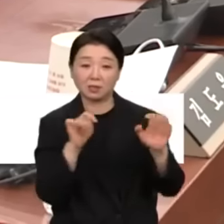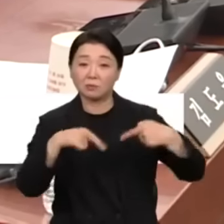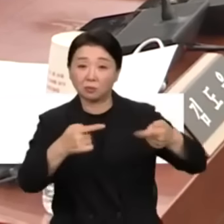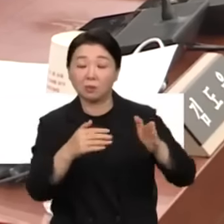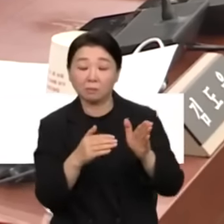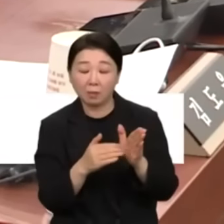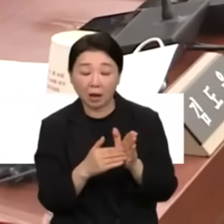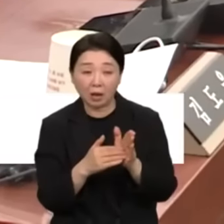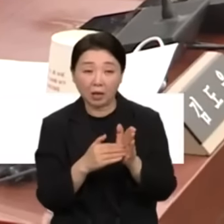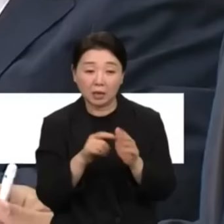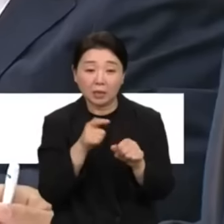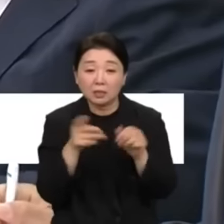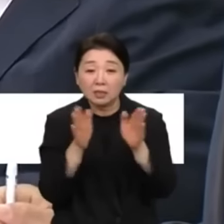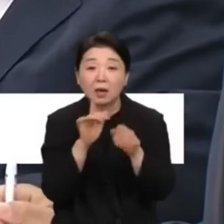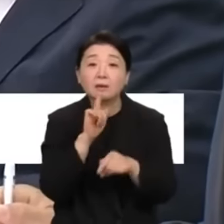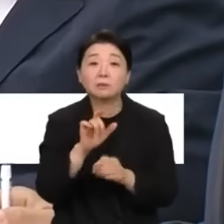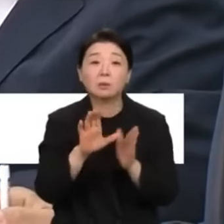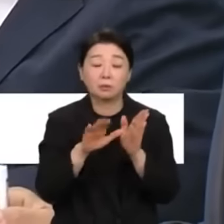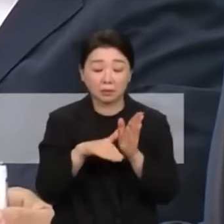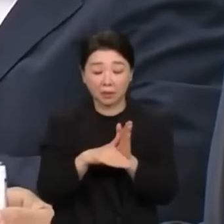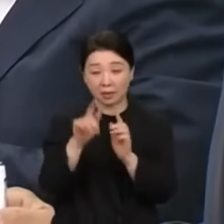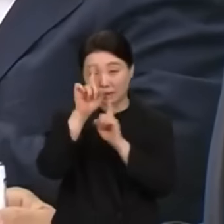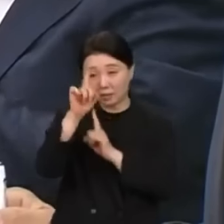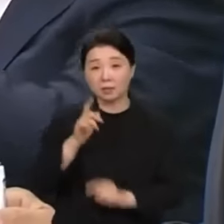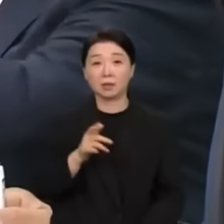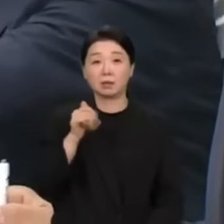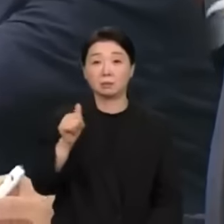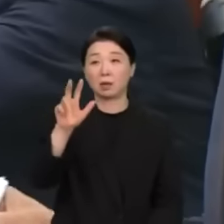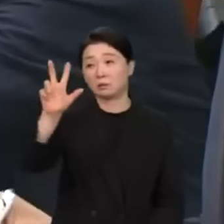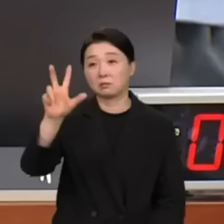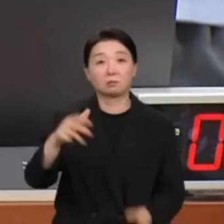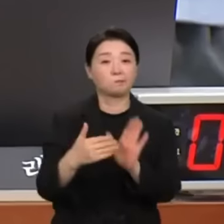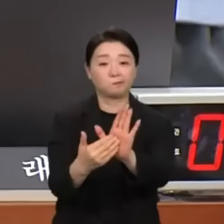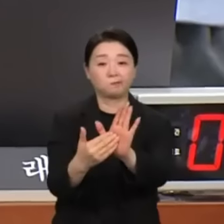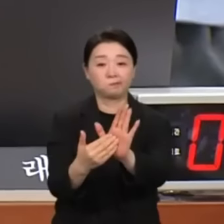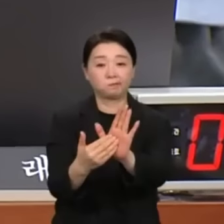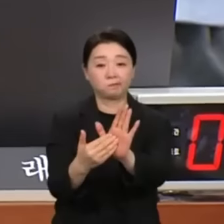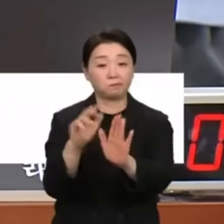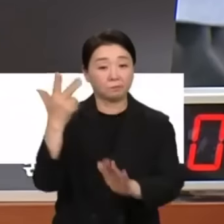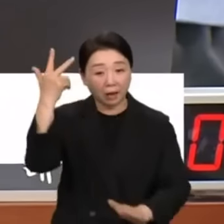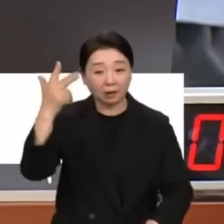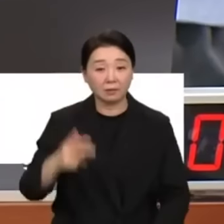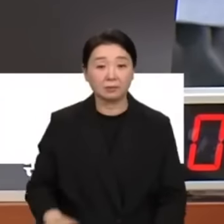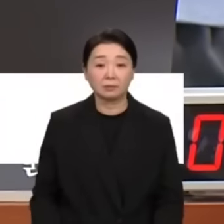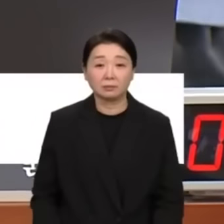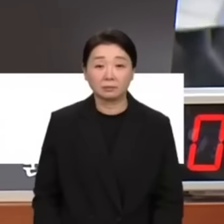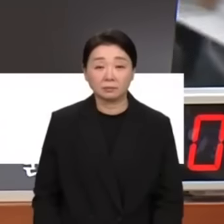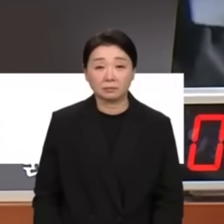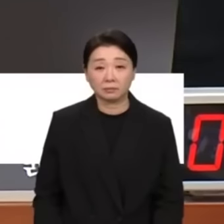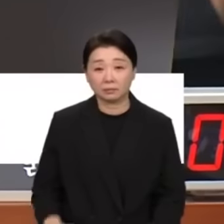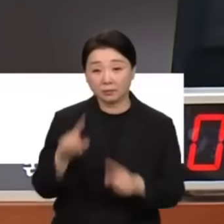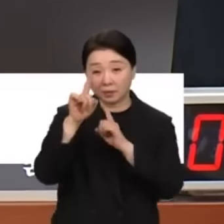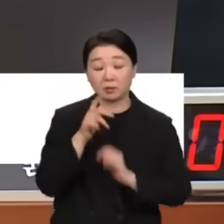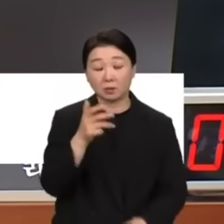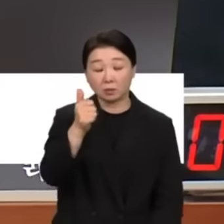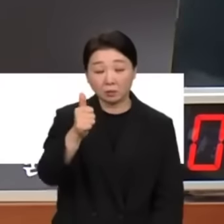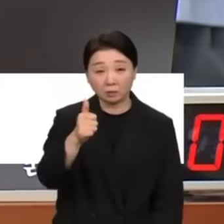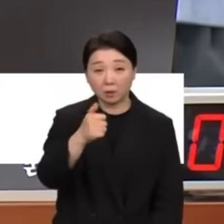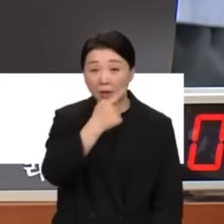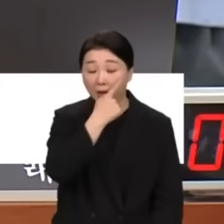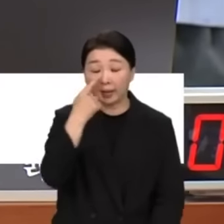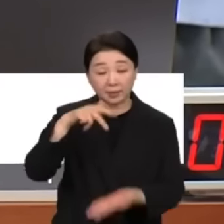시작 15분 만에 이 전 장관의 입에서 나온 말은 선서 거부였습니다. 이종섭 증인, 증인 선서를